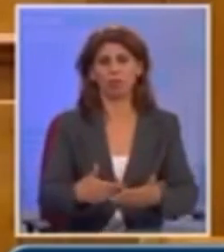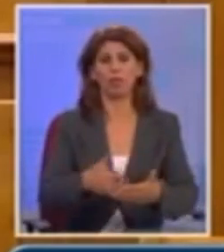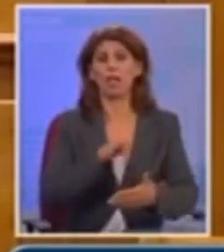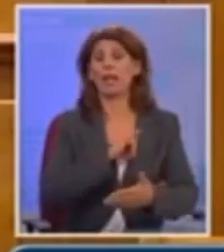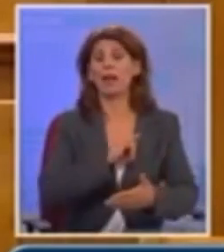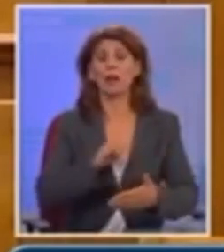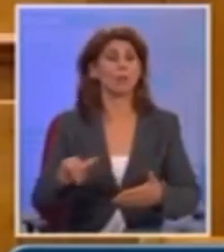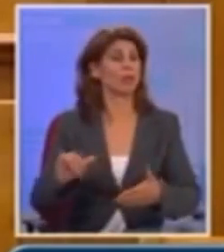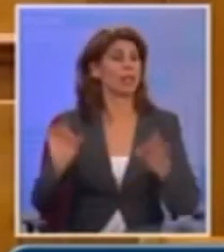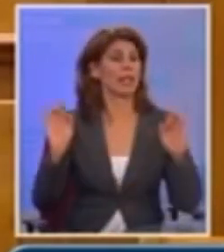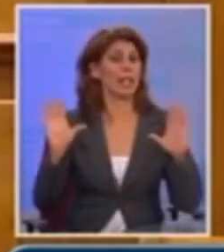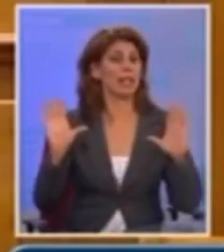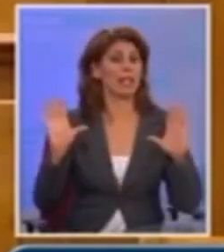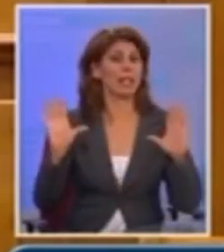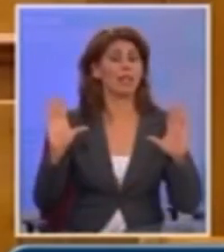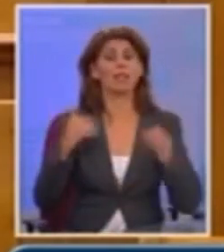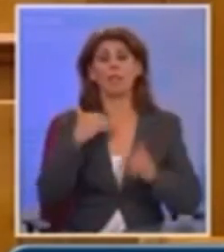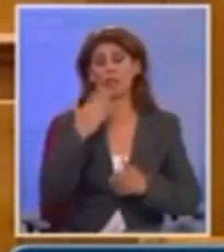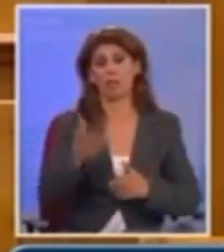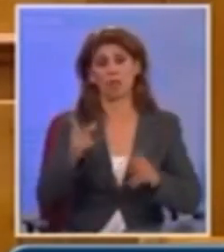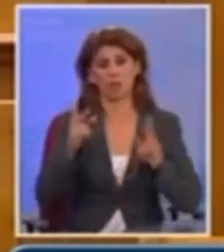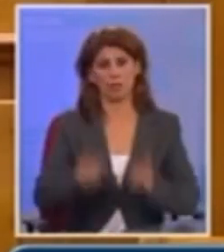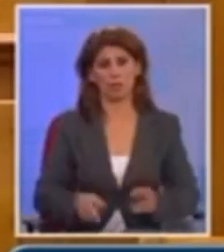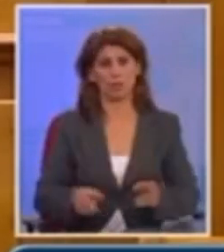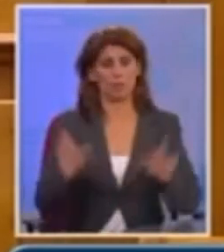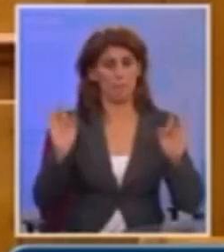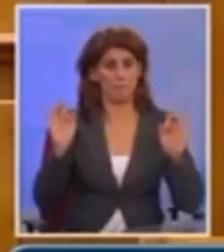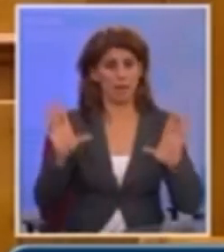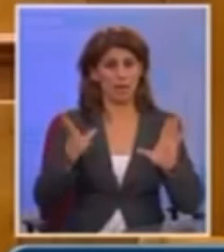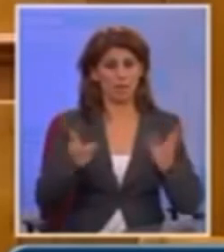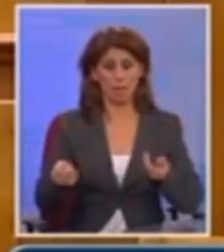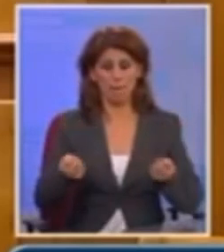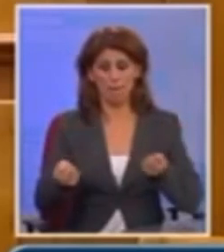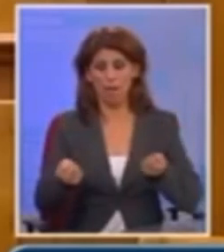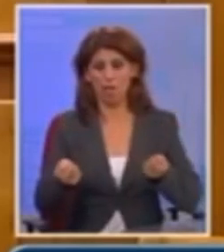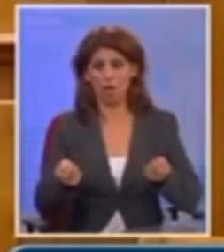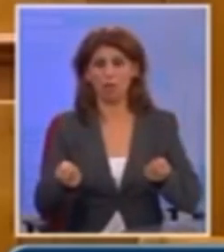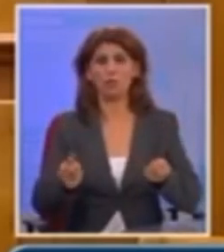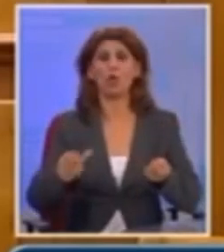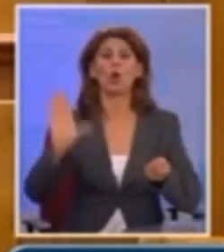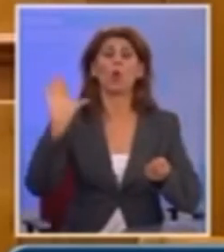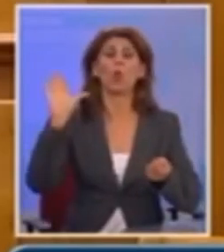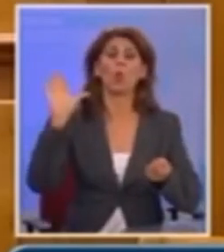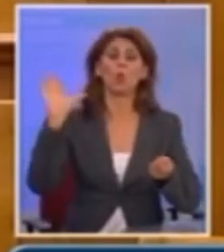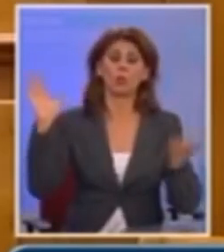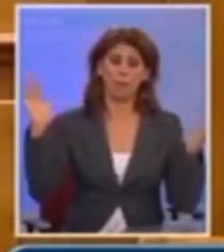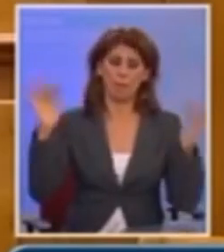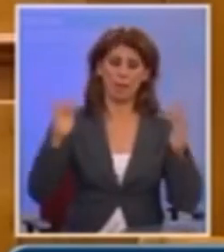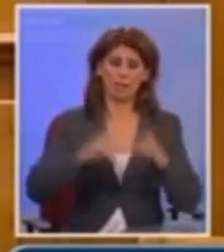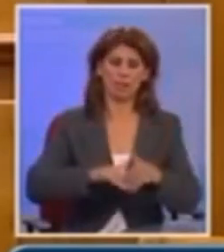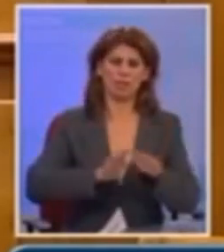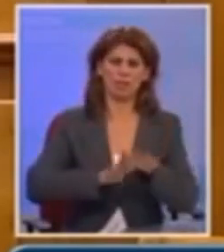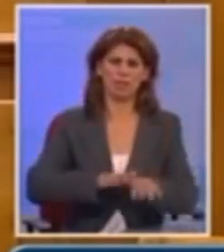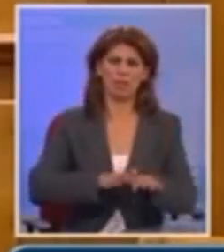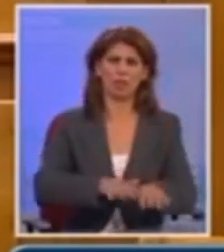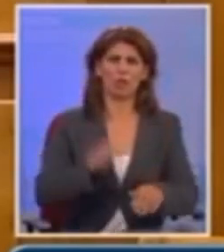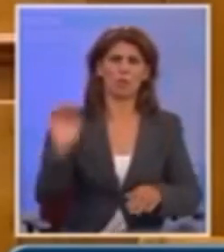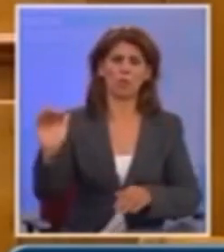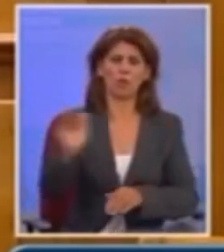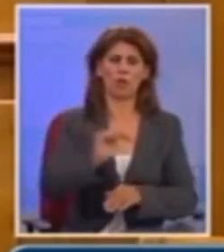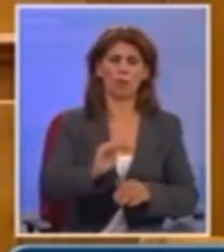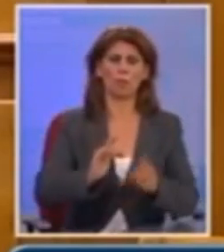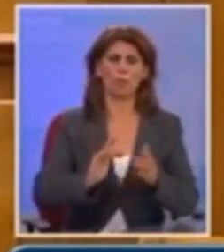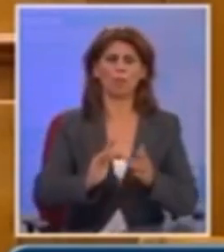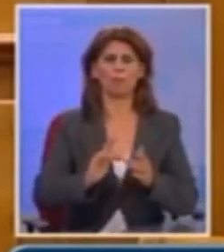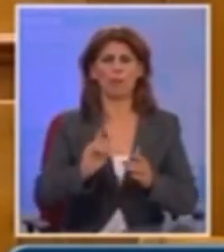ουδής μπορεί να την αποτρέψει με καμία μεθόδευση, ούτε με συγκεντρώσεις για τις οποίες καλούν με tweet